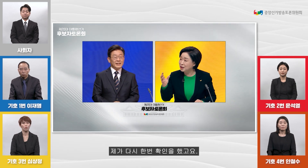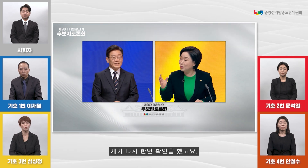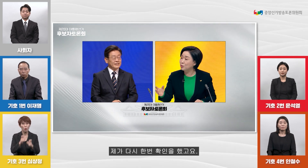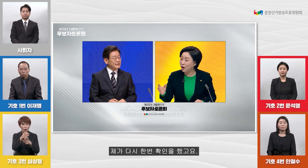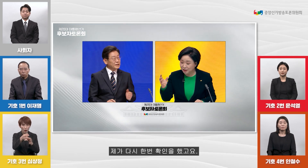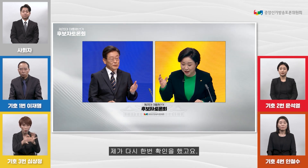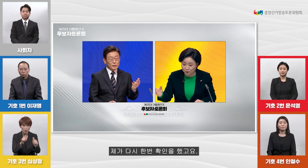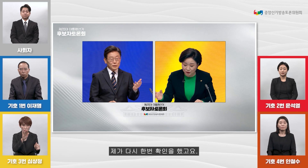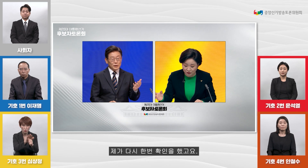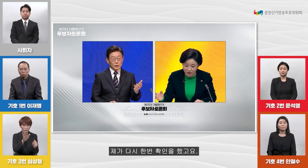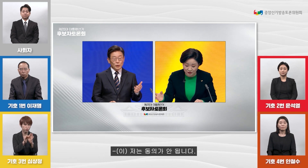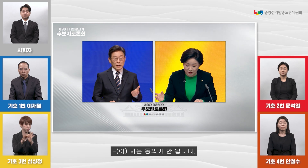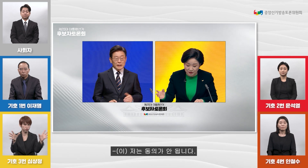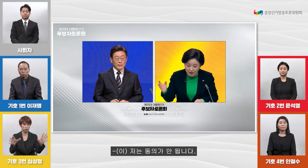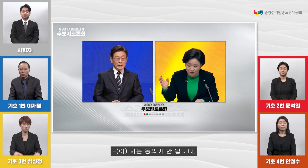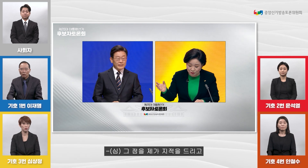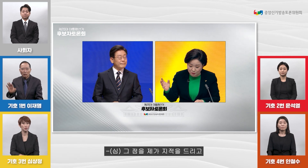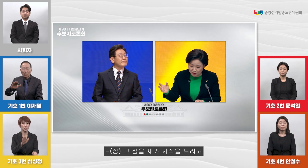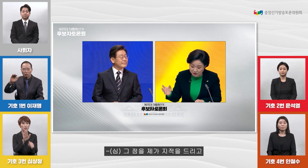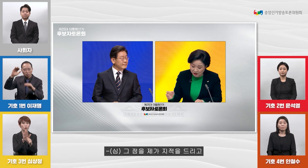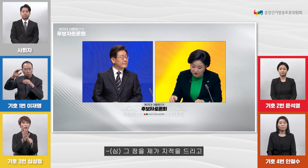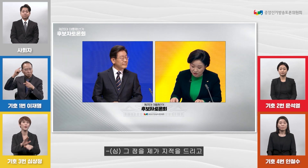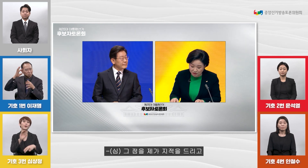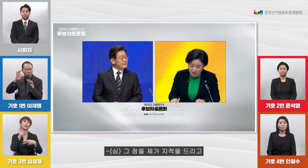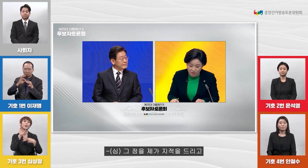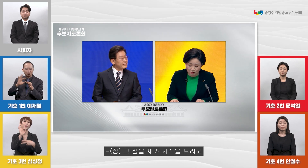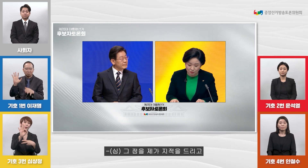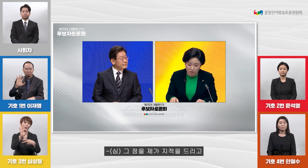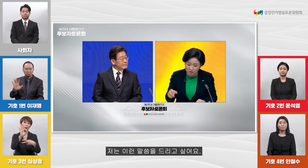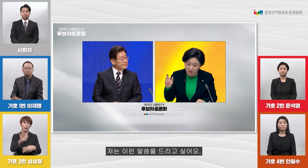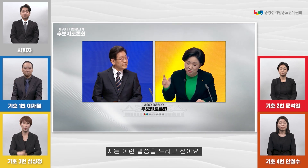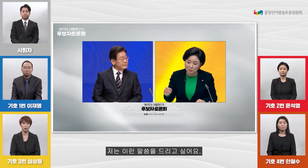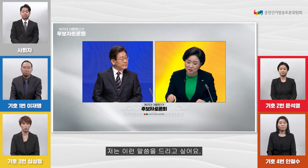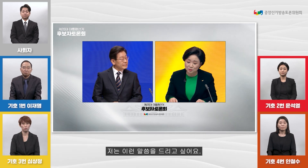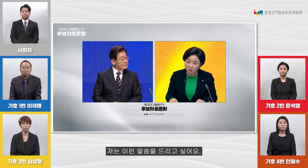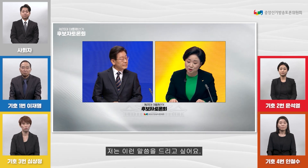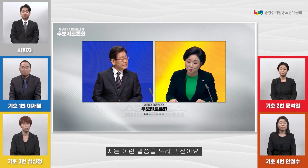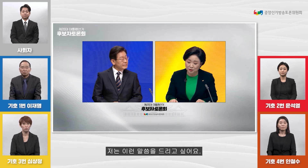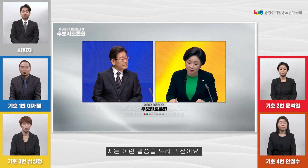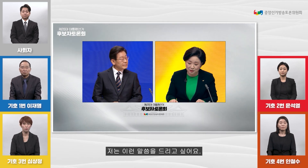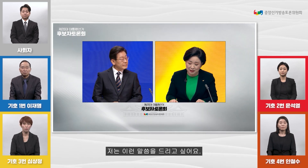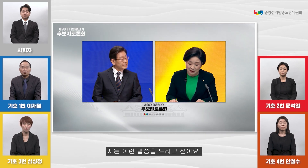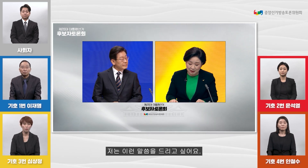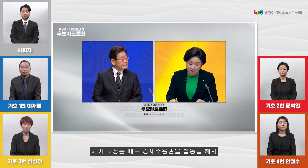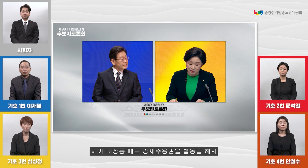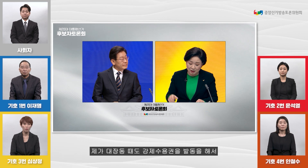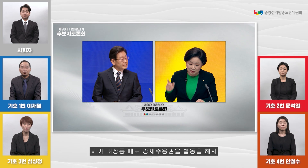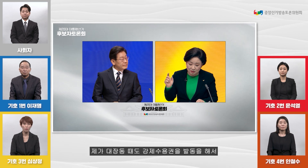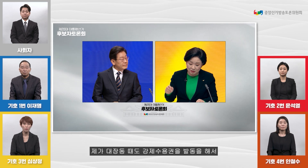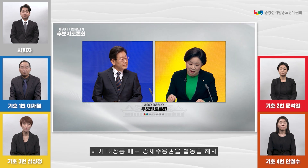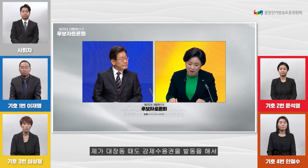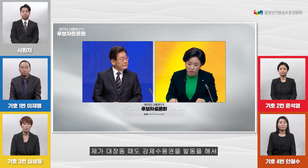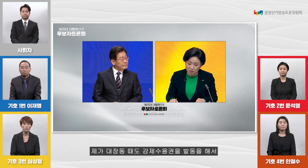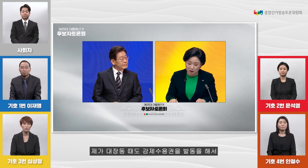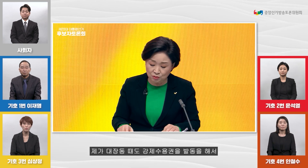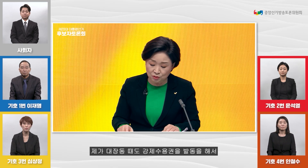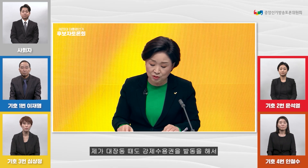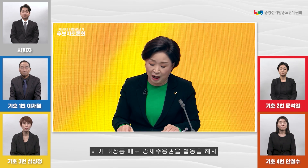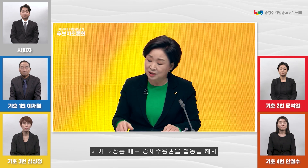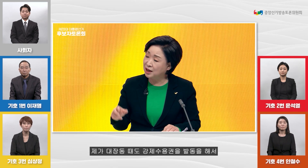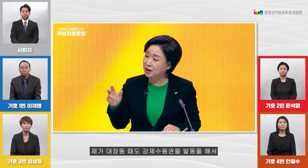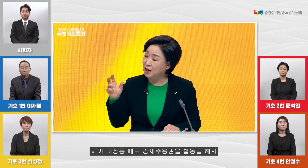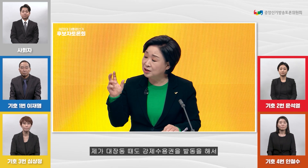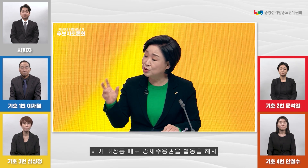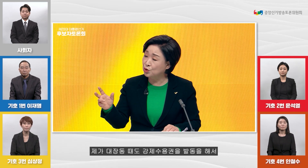제가 다시 한번 확인을 했고요. 저는 동의가 안 됩니다. 예, 그 점을 제가 지적을 드리고 저는 이런 말씀 드리고 싶어요. 제가 그 대장동